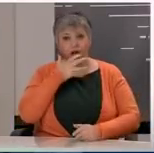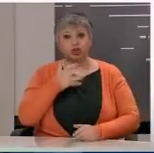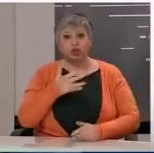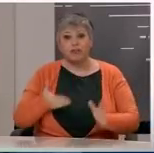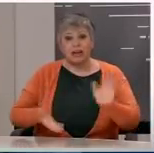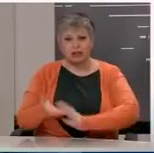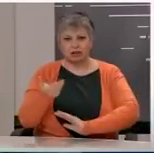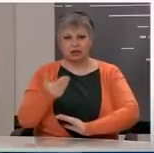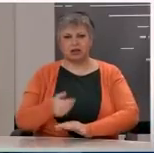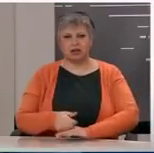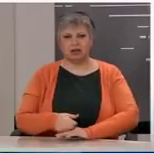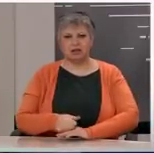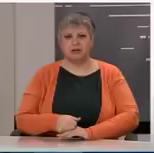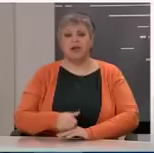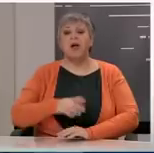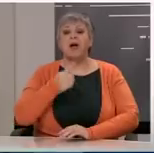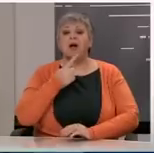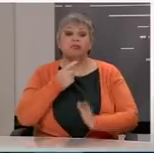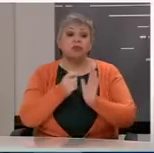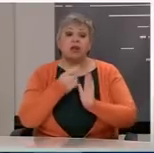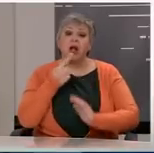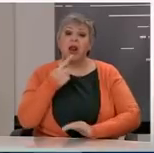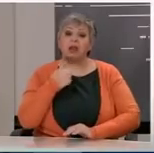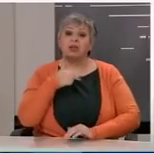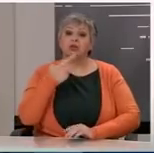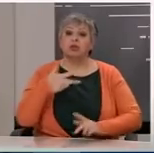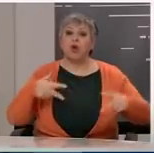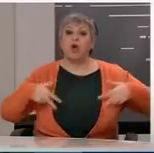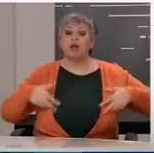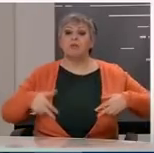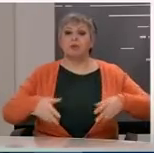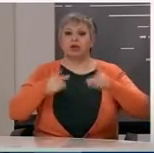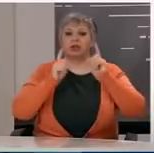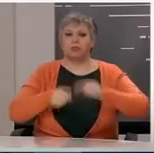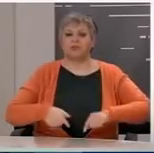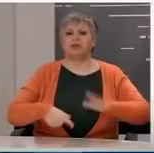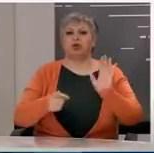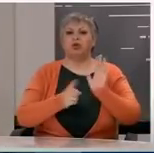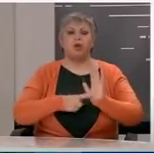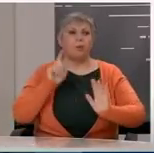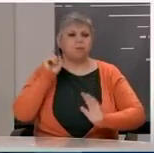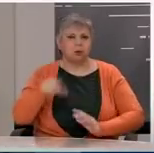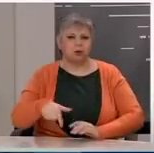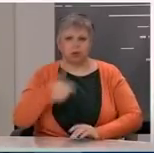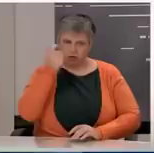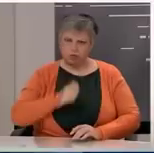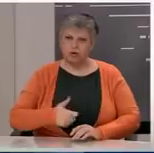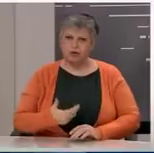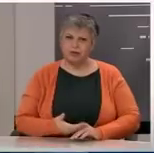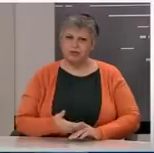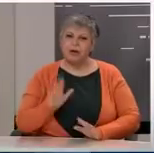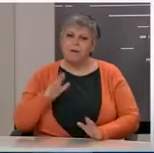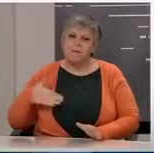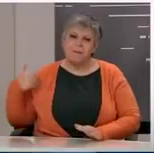Που έλεγε ότι εξέδωσα υπουργικές αποφάσεις. Που παραβίασαν τον νόμο. Και μέχρι τώρα δεν έχετε